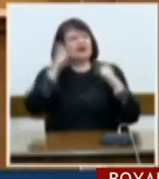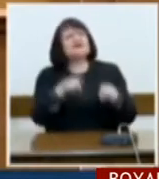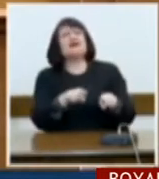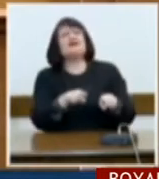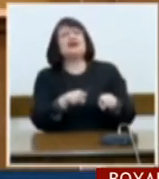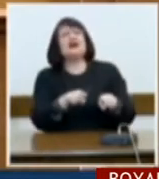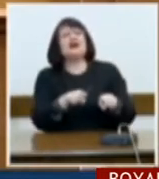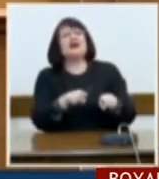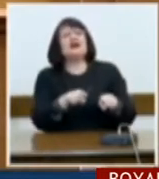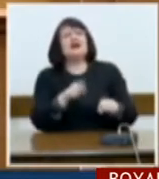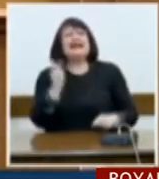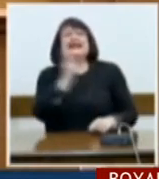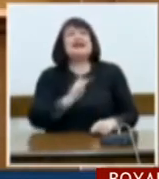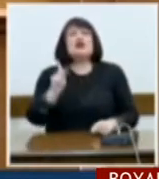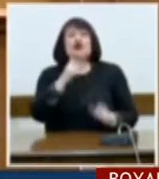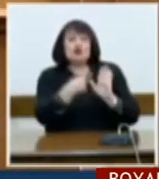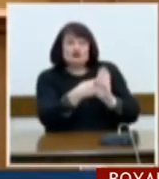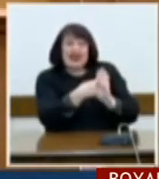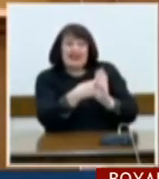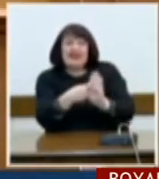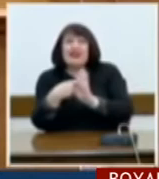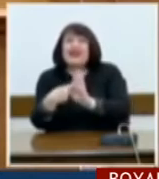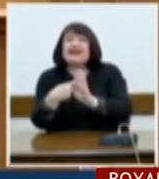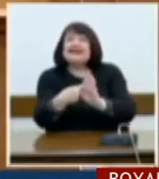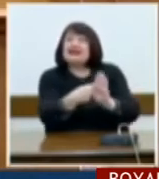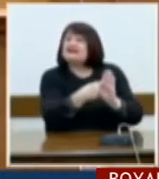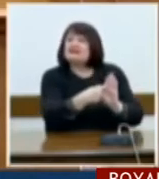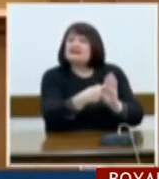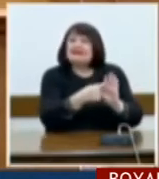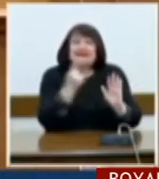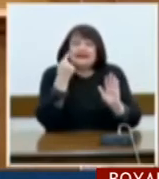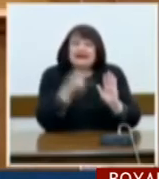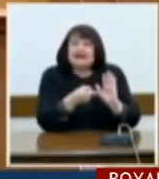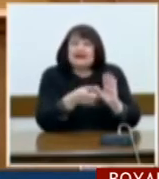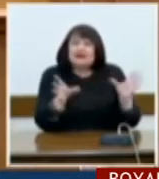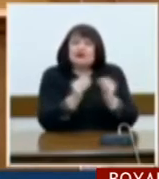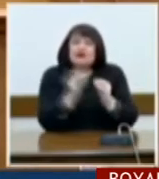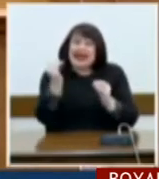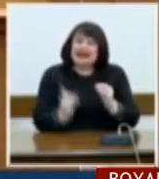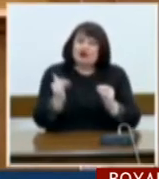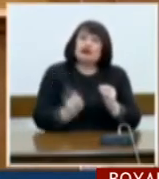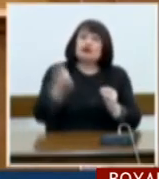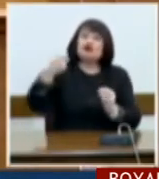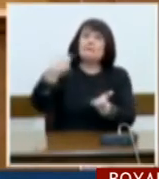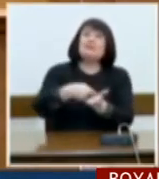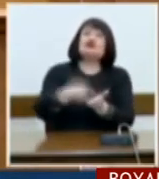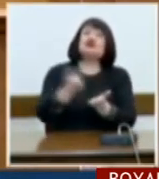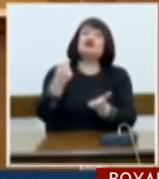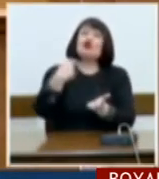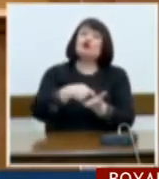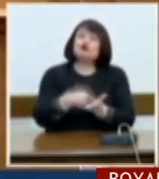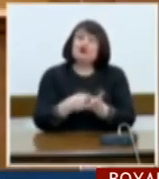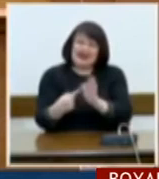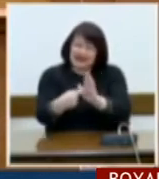τους κοινωνικούς δείκτες, τους δείκτες που αφορούν τον κατώτατο μισθό, τους δείκτες εκείνους